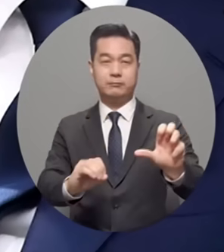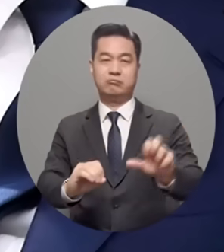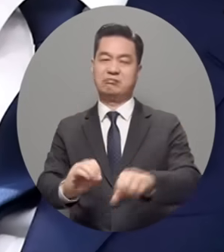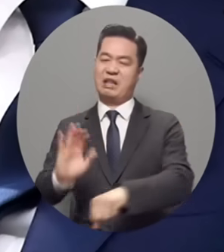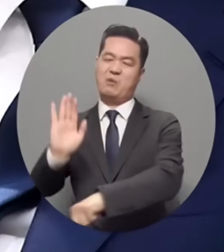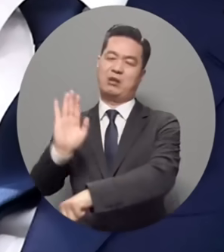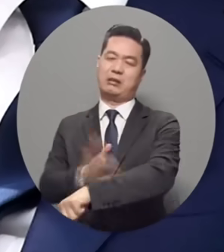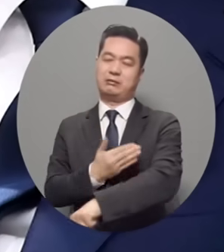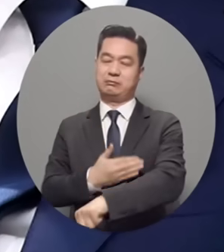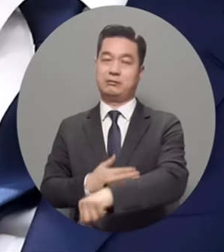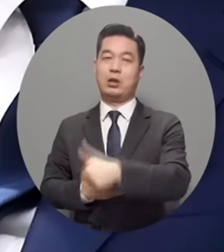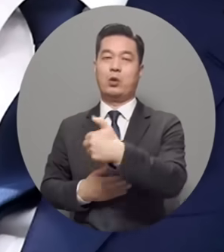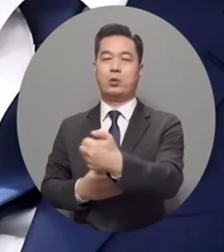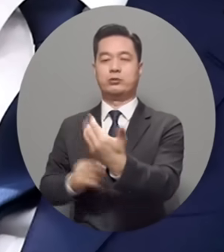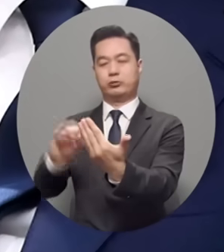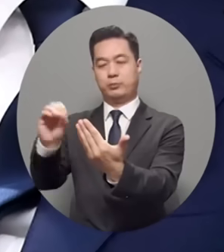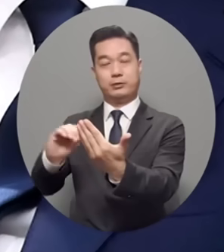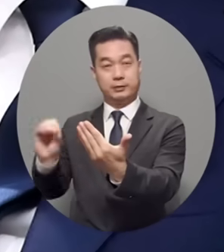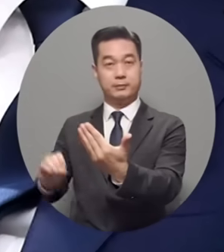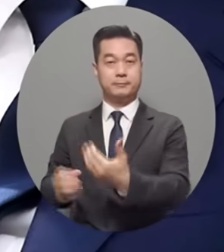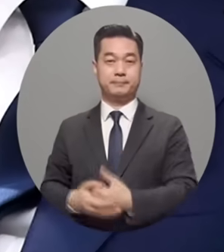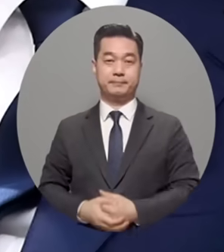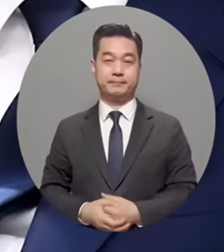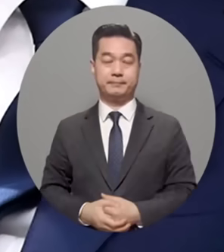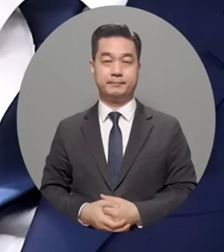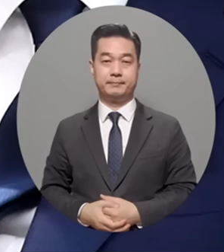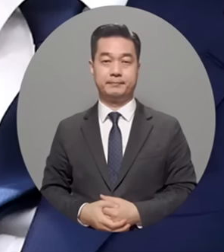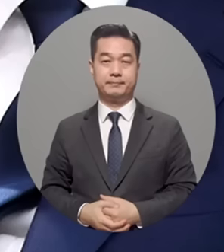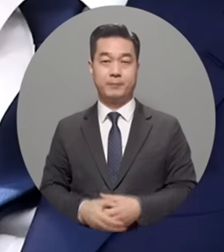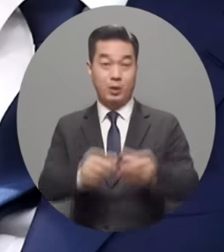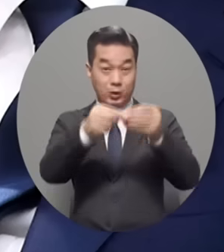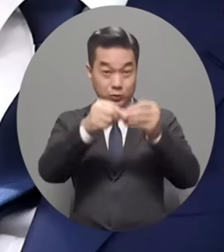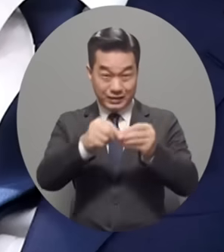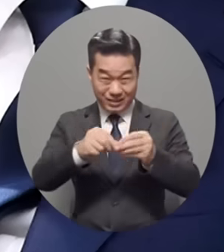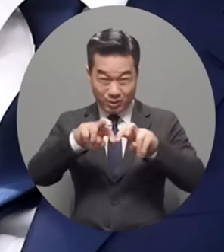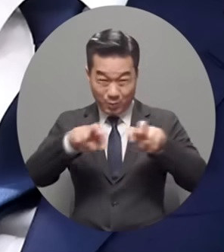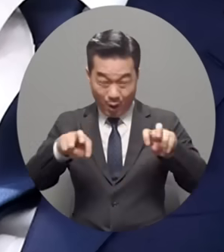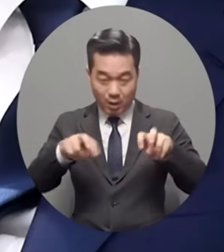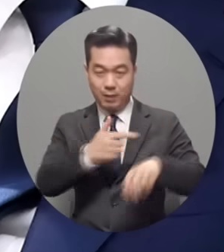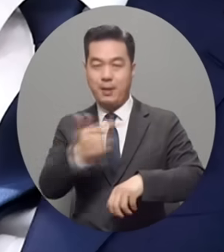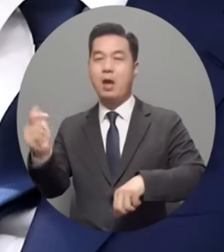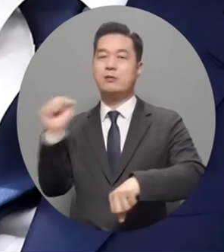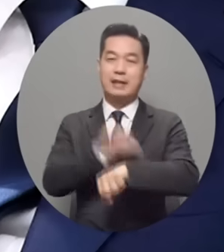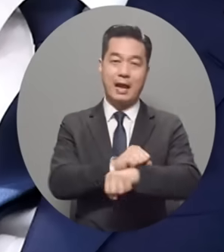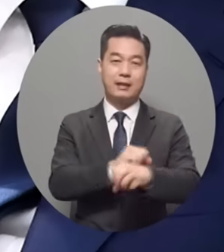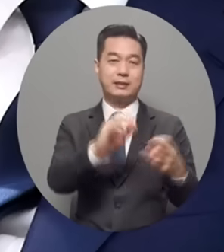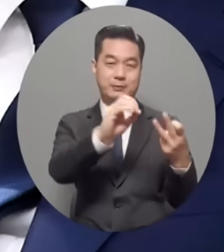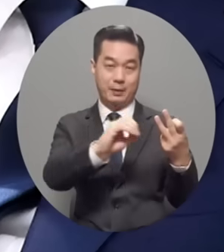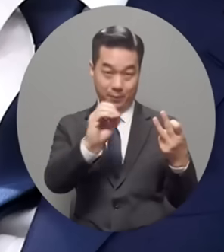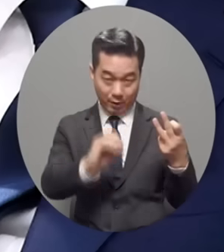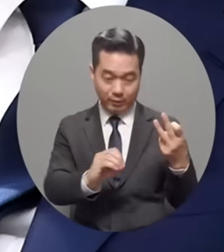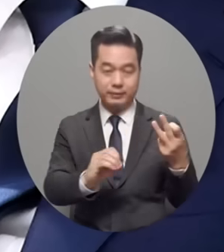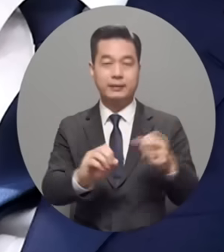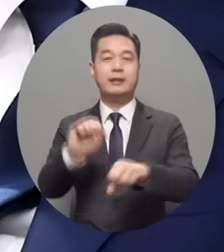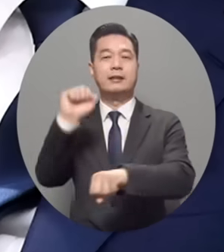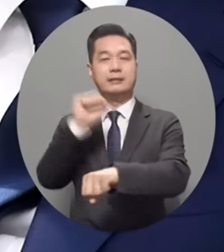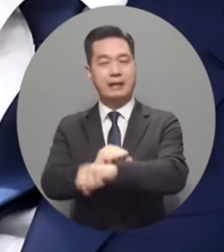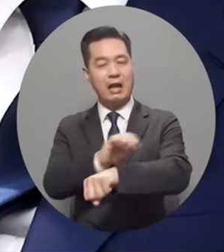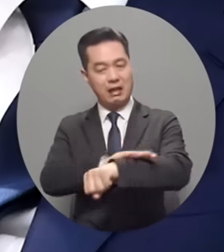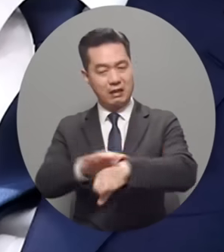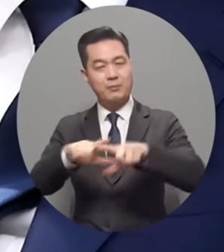못하고 있다 59%였습니다. 구체적으로는 매우 잘하고 있다 13%, 잘하는